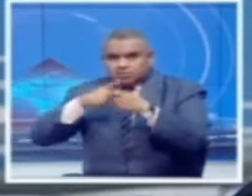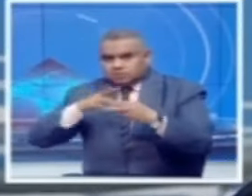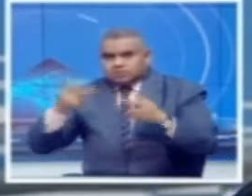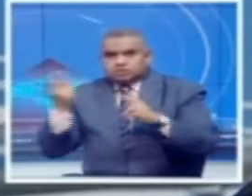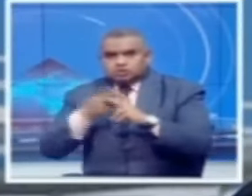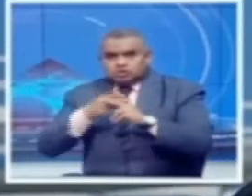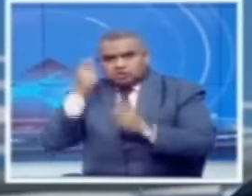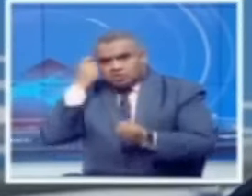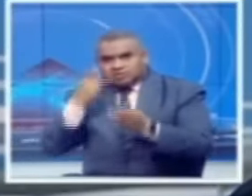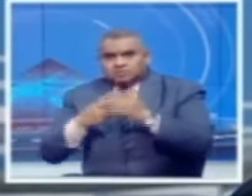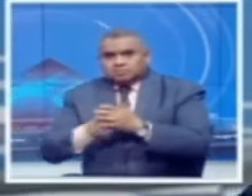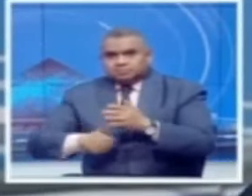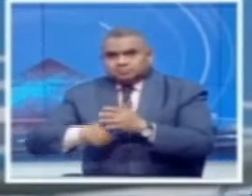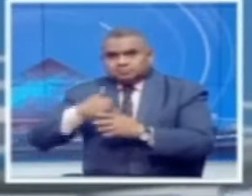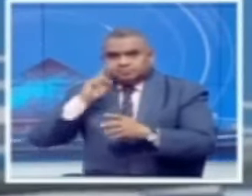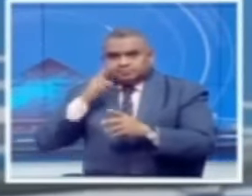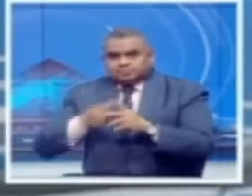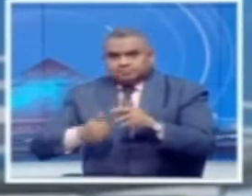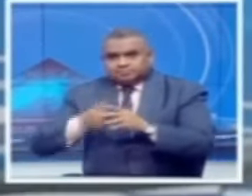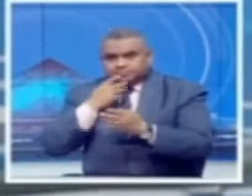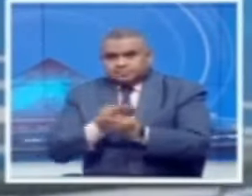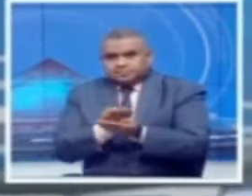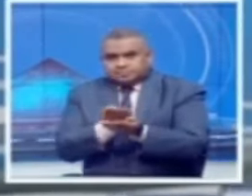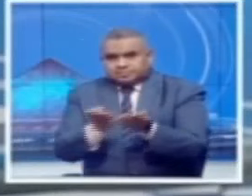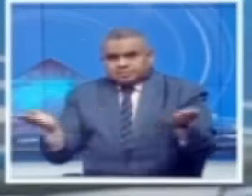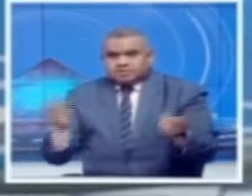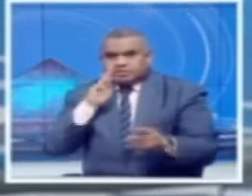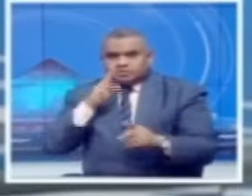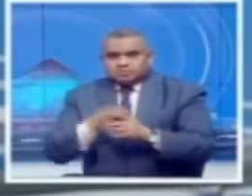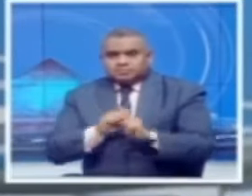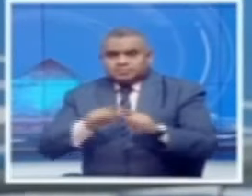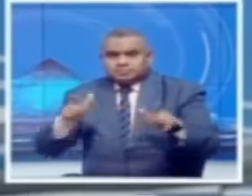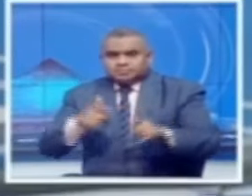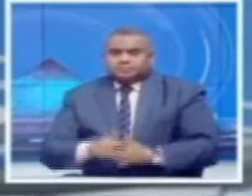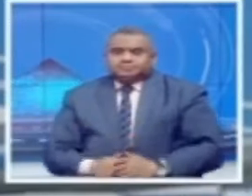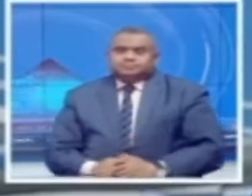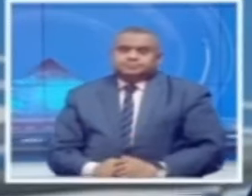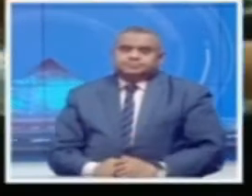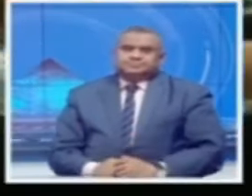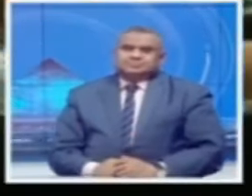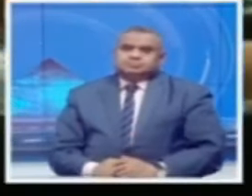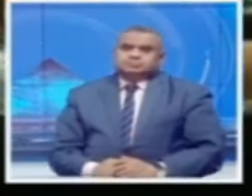الشعوب والثقافات. مشاهدينا الكرام، نتابع في سياق التقرير التالي المزيد.